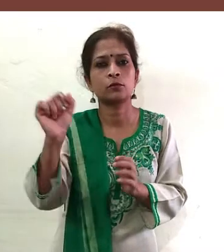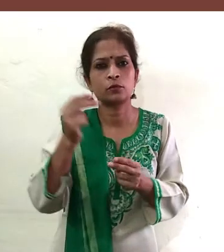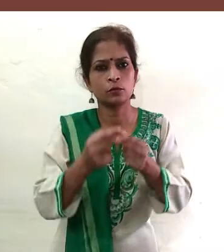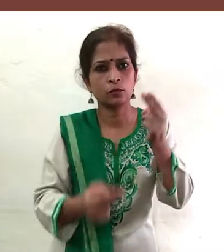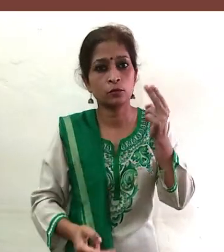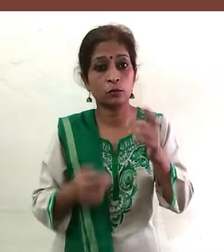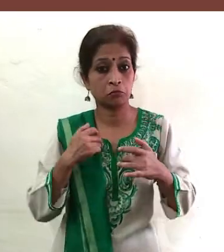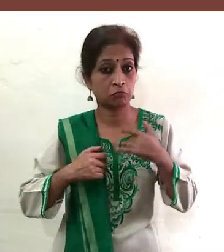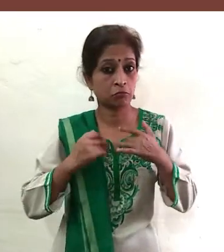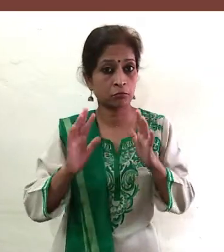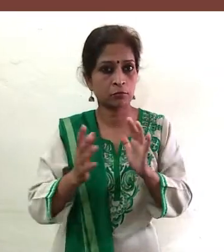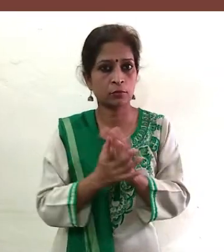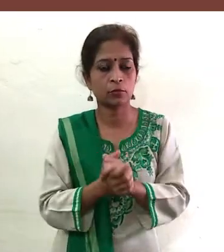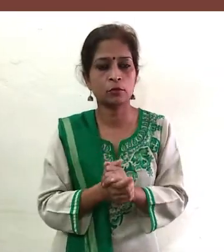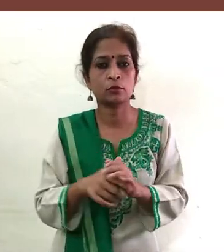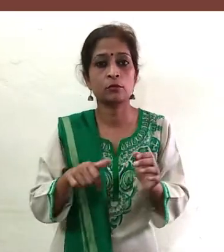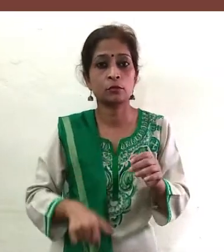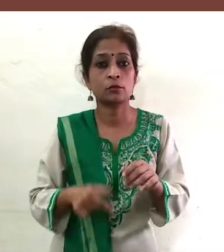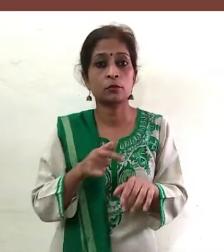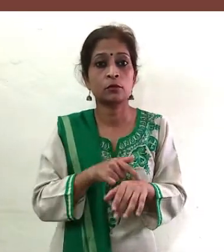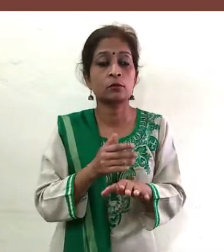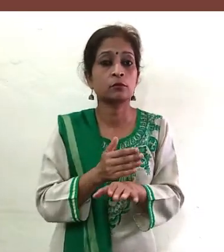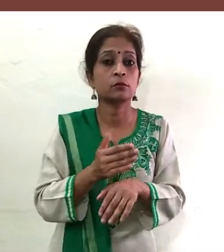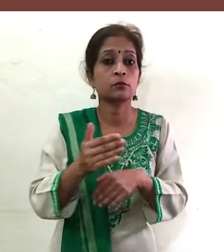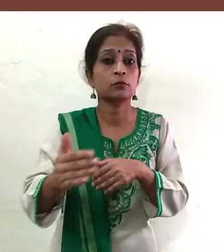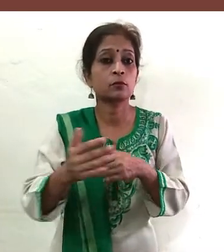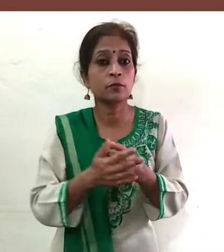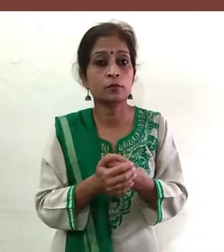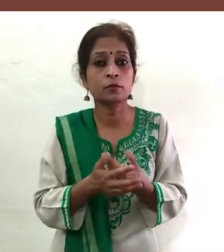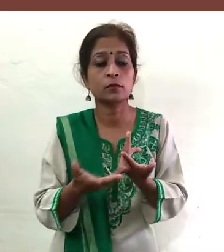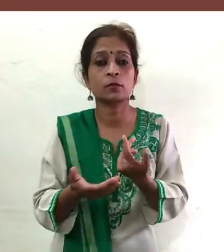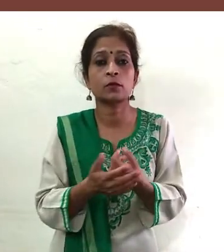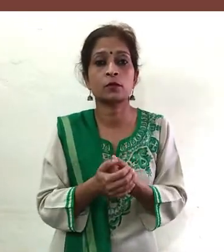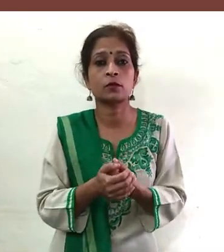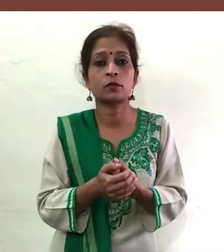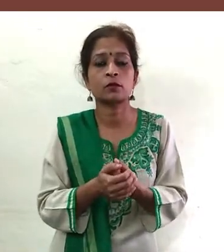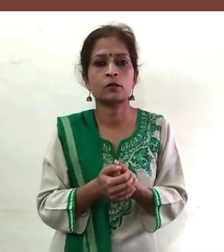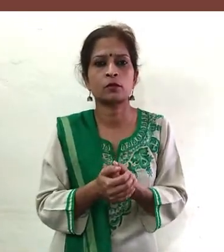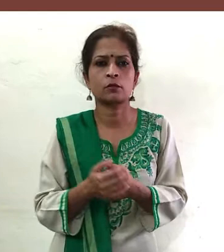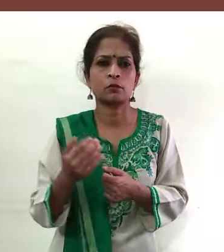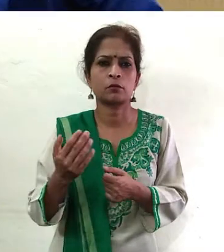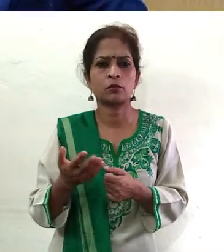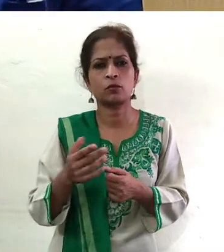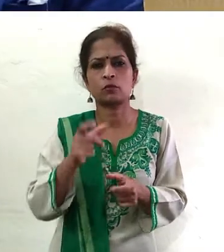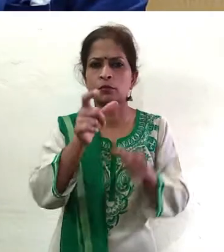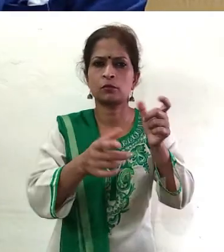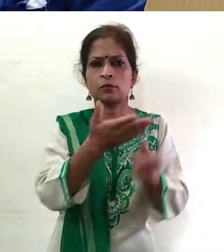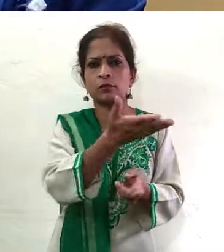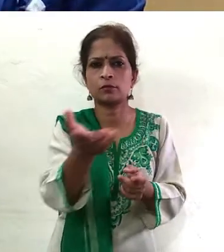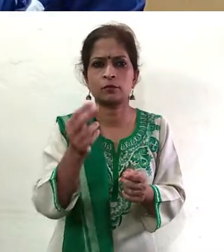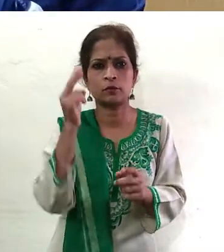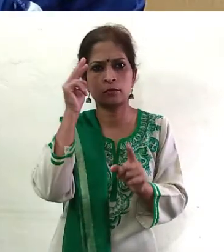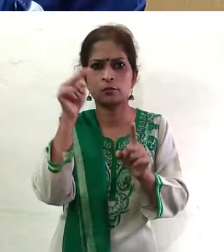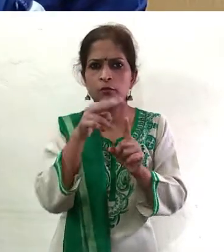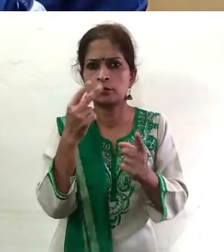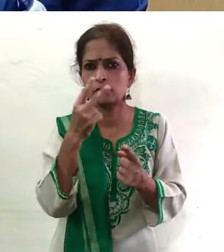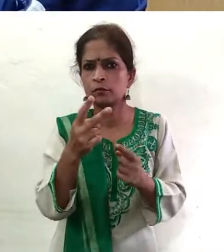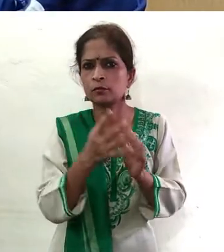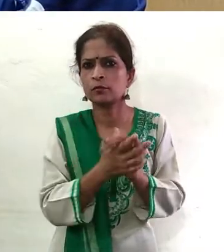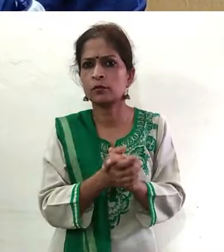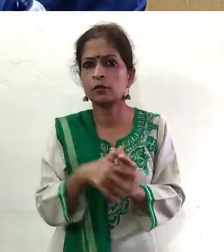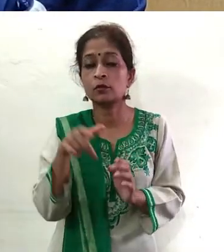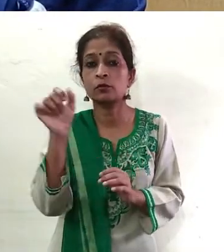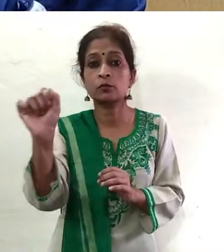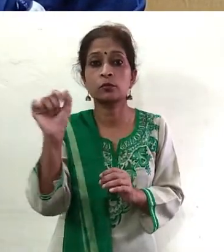की पूरी कहानी रोचक है समय के विस्तार में अगर हम देखें तो या अगर हम किसी दूसरे के दृष्टिकोण से देखें तो जरूरी नहीं कि